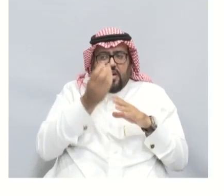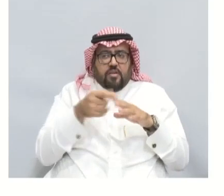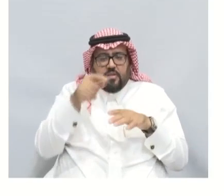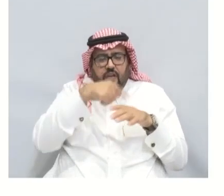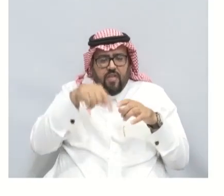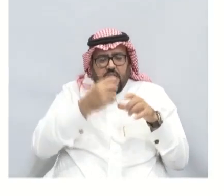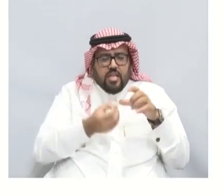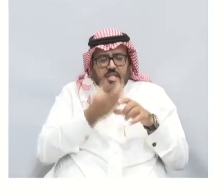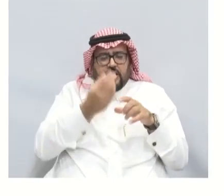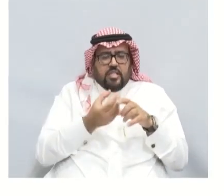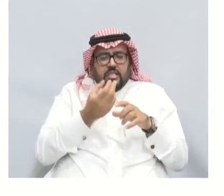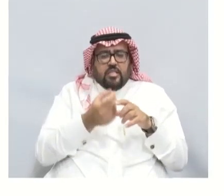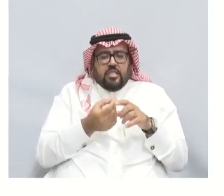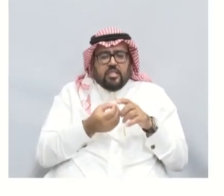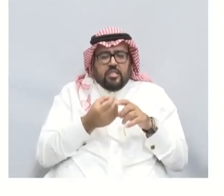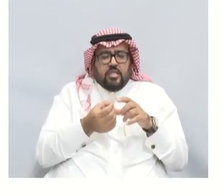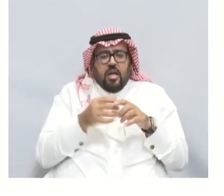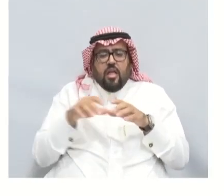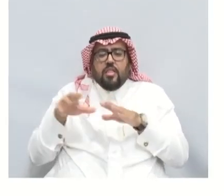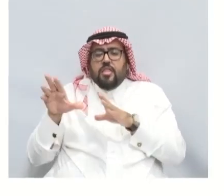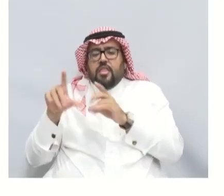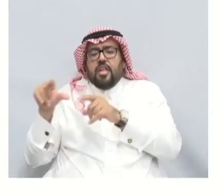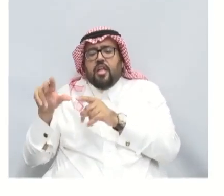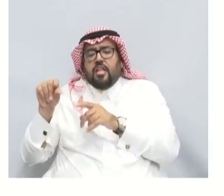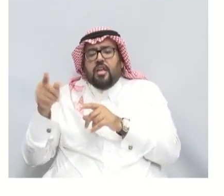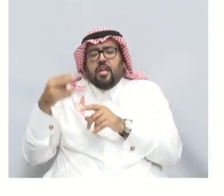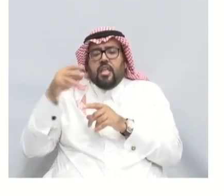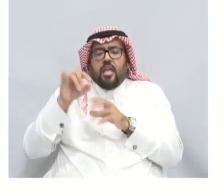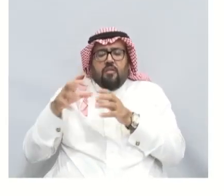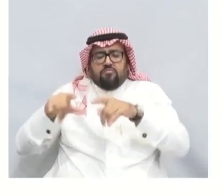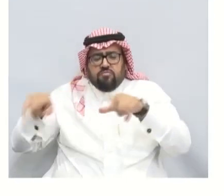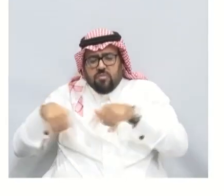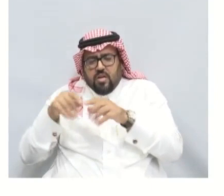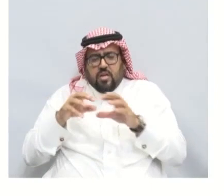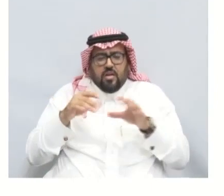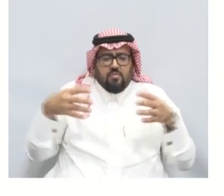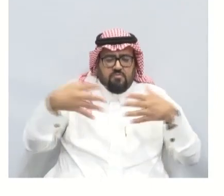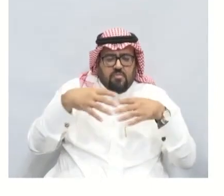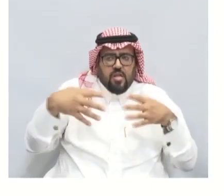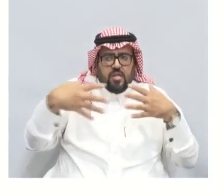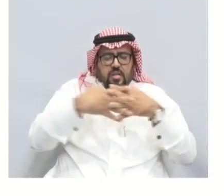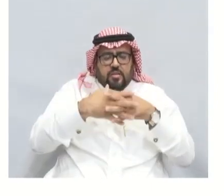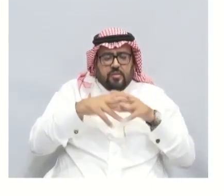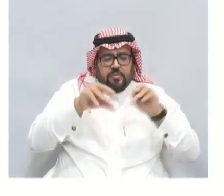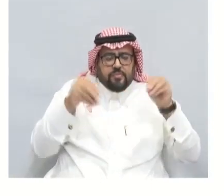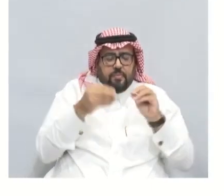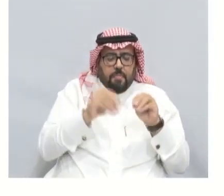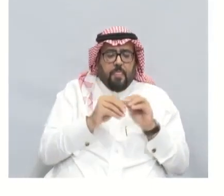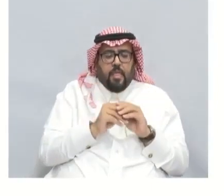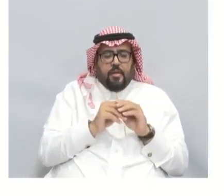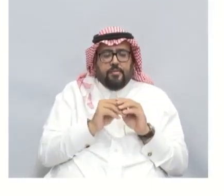التسمية قلنا درعية على شكل درع، مخروطية على شكل مخروط، مركبة طبقات متتالية من اللابة والمقذوفات